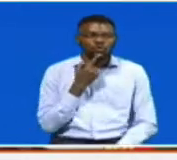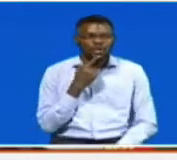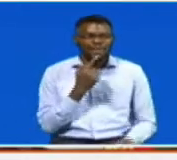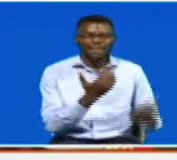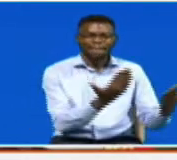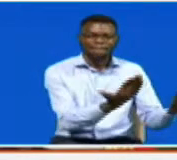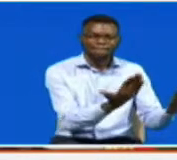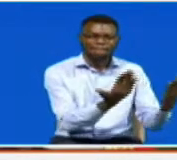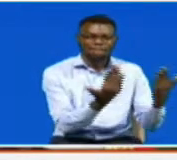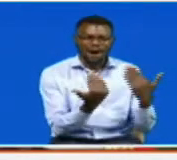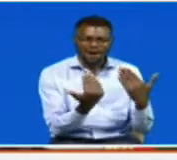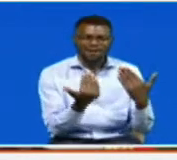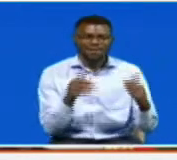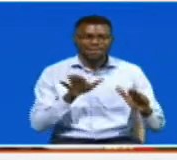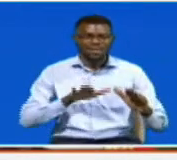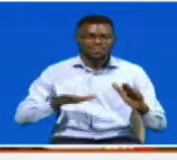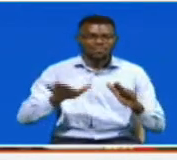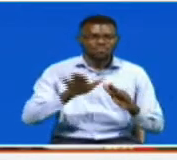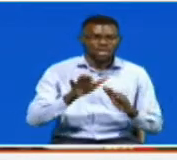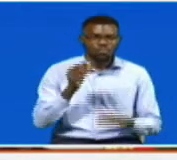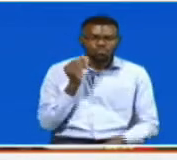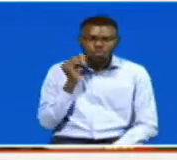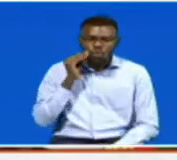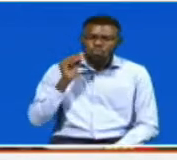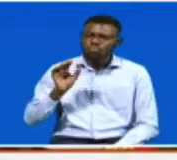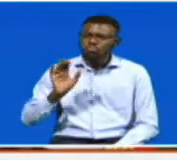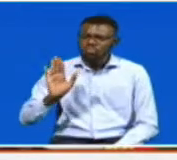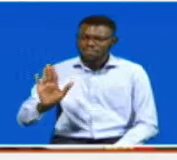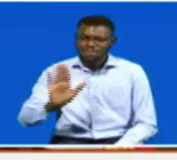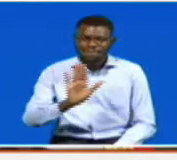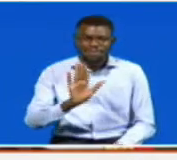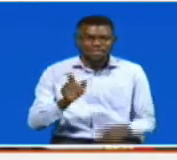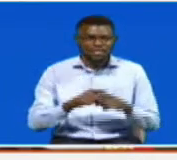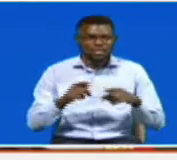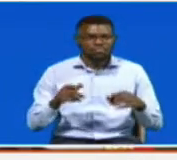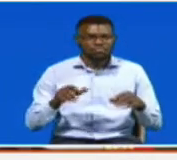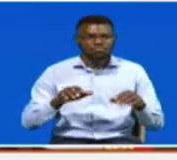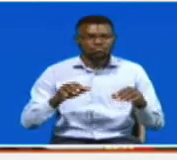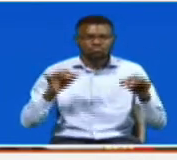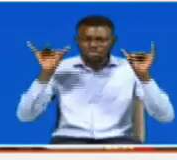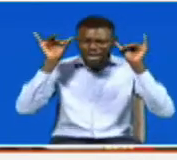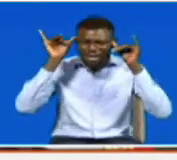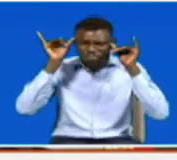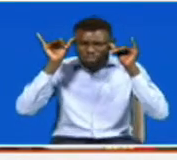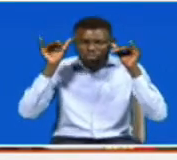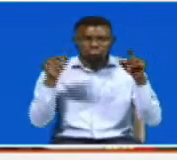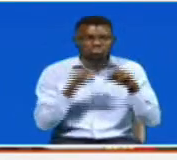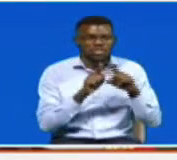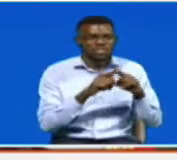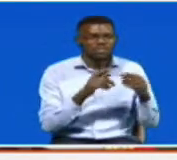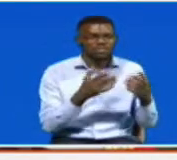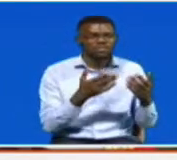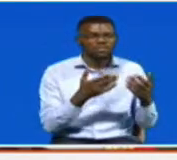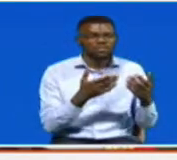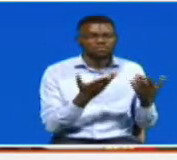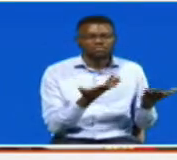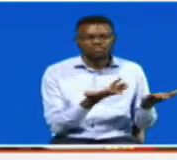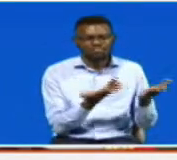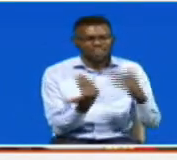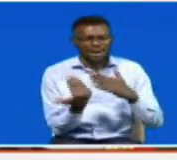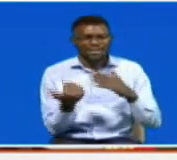katika maeneo yao ya kulisha mifugo na shule ile ya